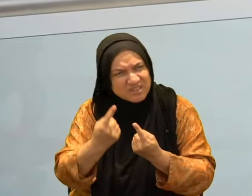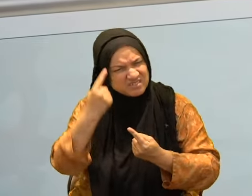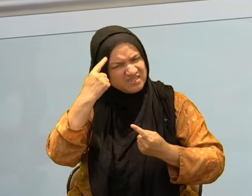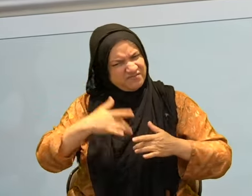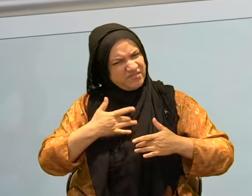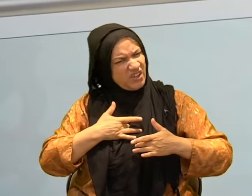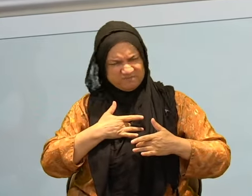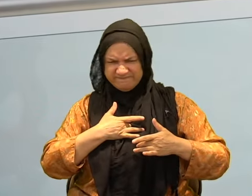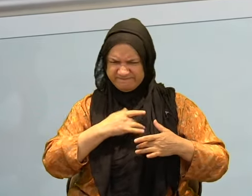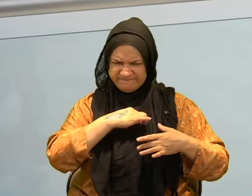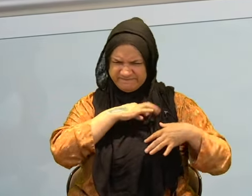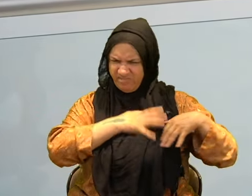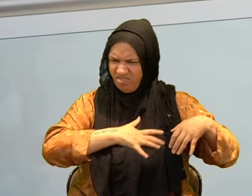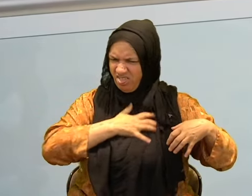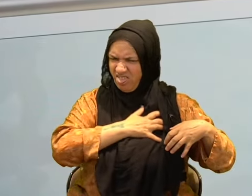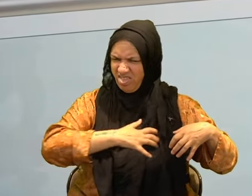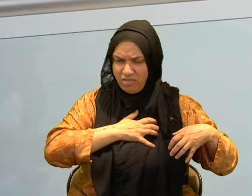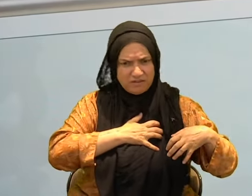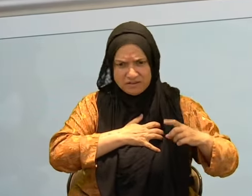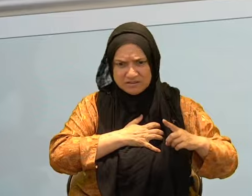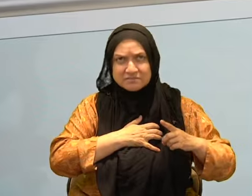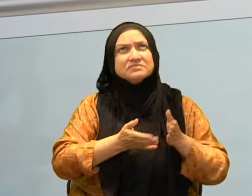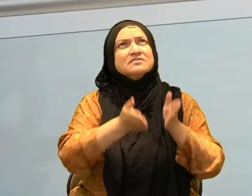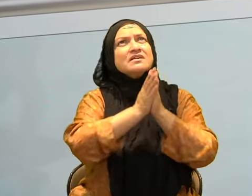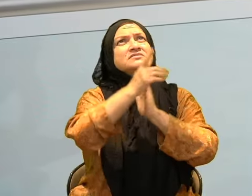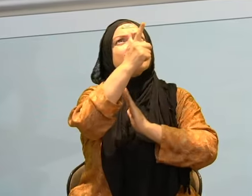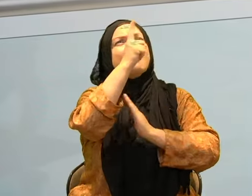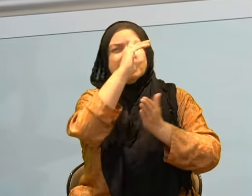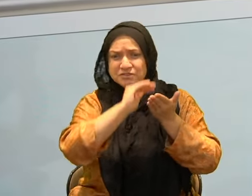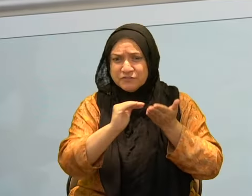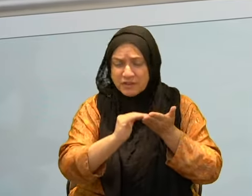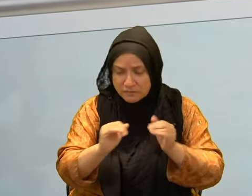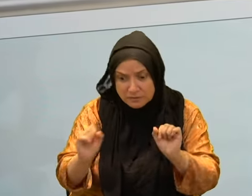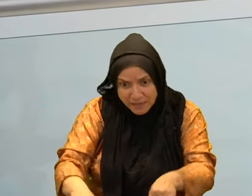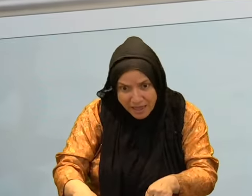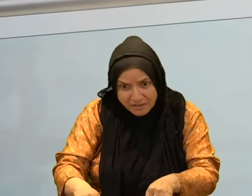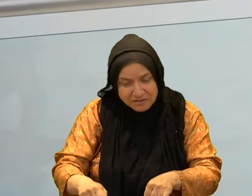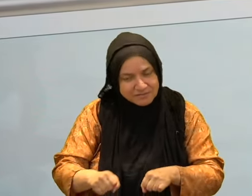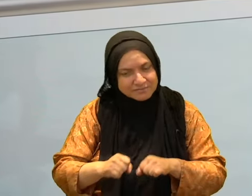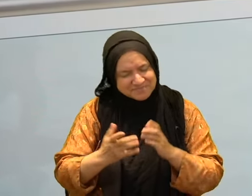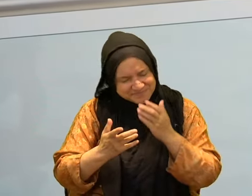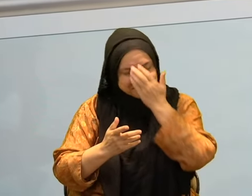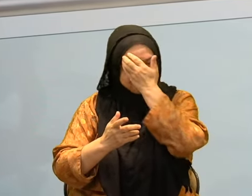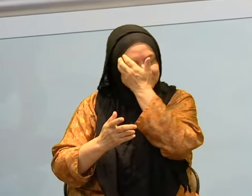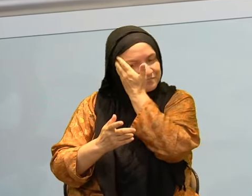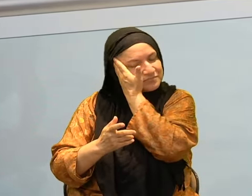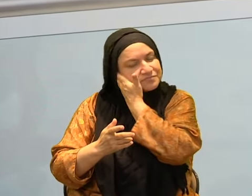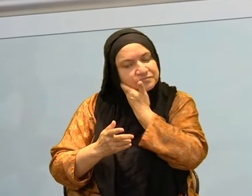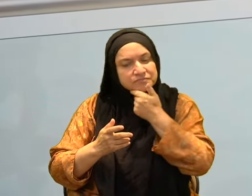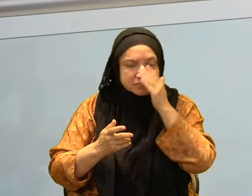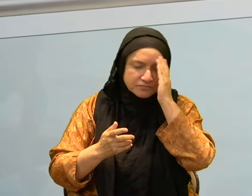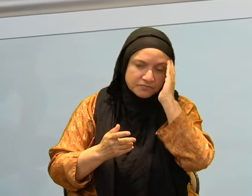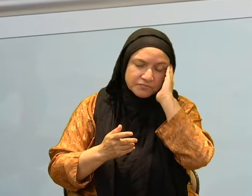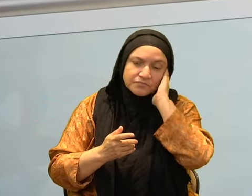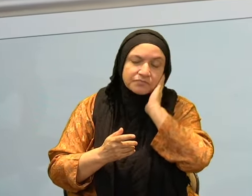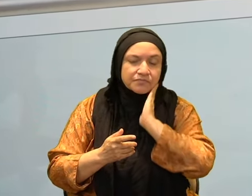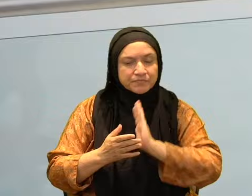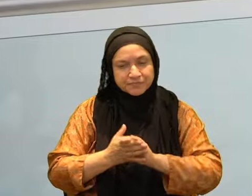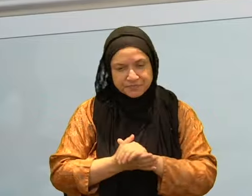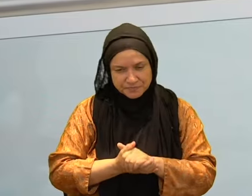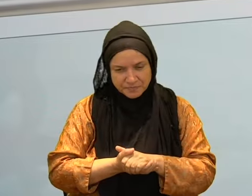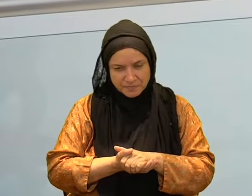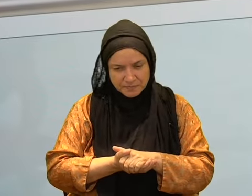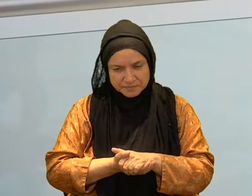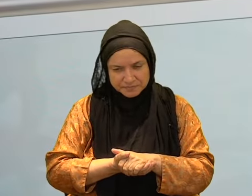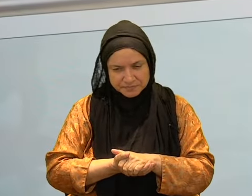gone. So he said, فَسَوَّلْتُ لَهُمْ ذُنُوبًا لَا يَسْتَغْفِرُونَ اللَّهَ تَعَالَى مِنْهَا وَهِيَ الْأَهْوَاءِ. So